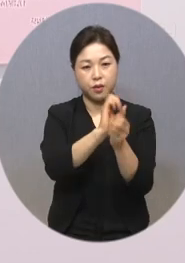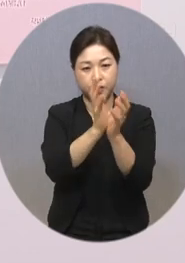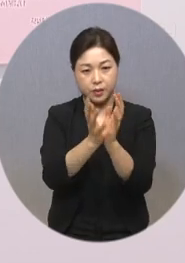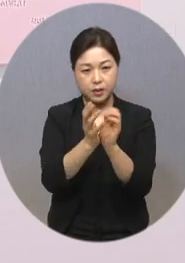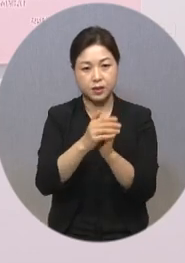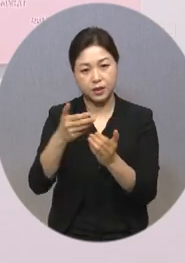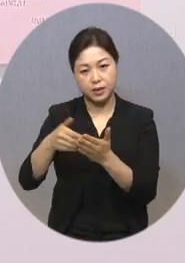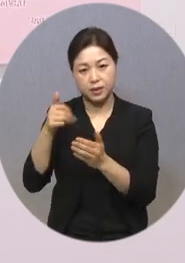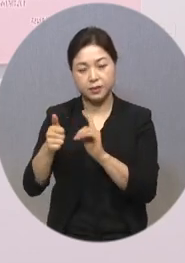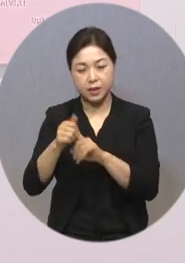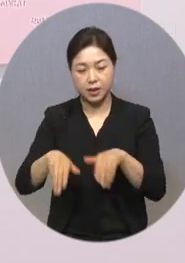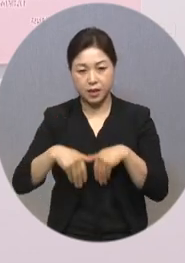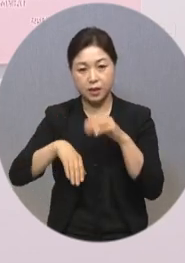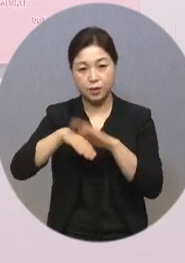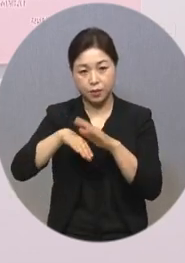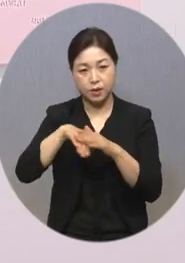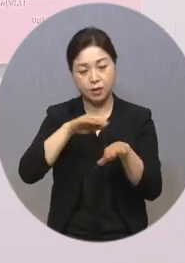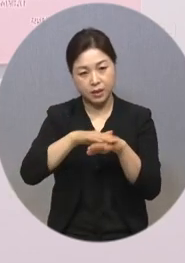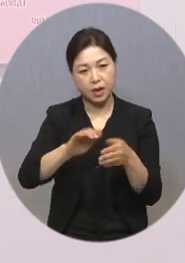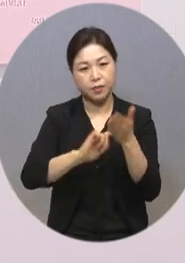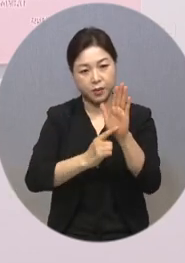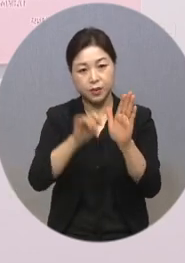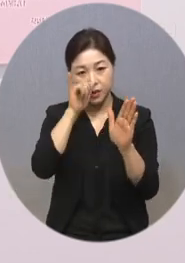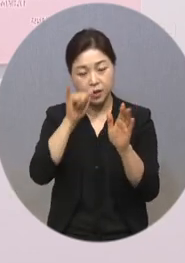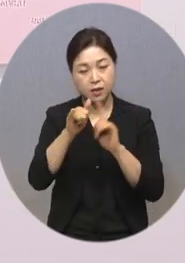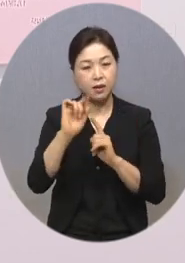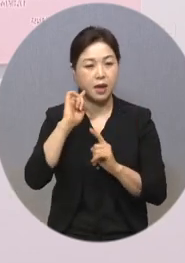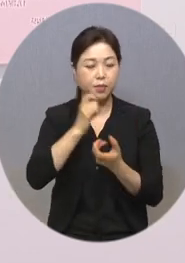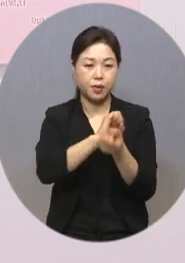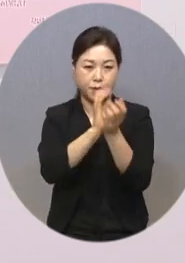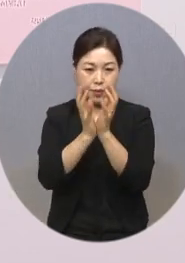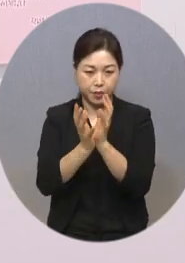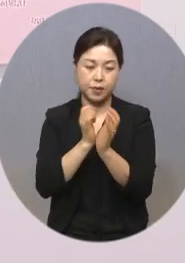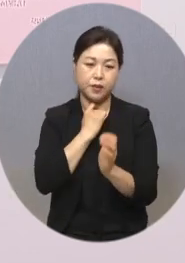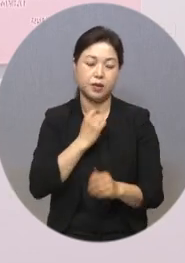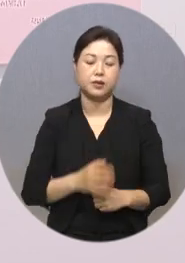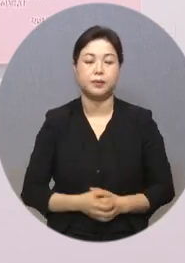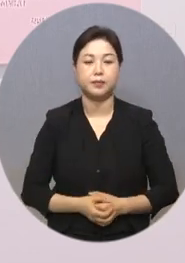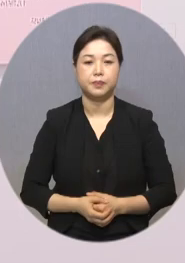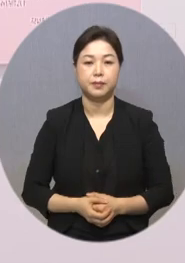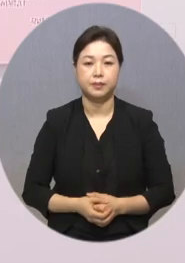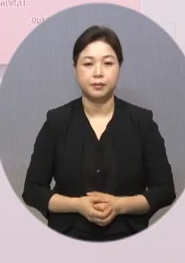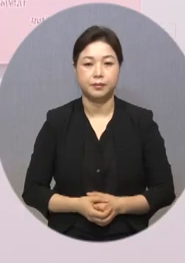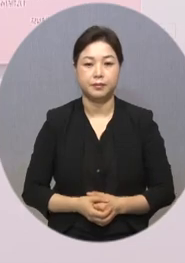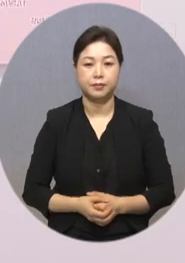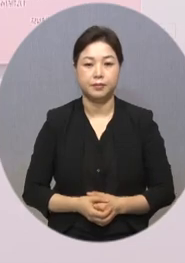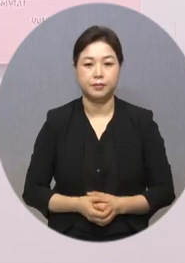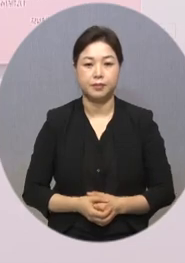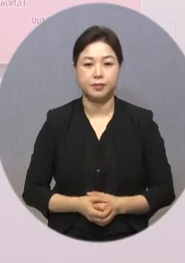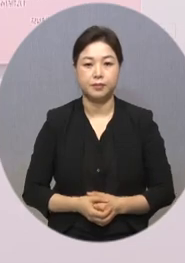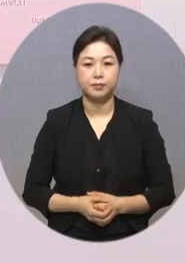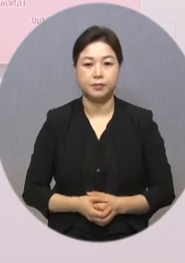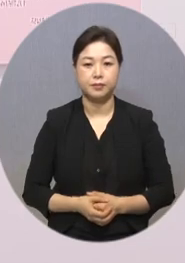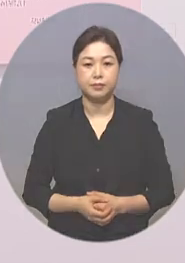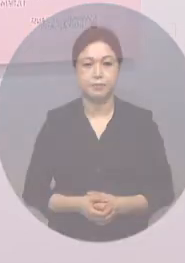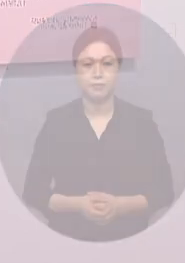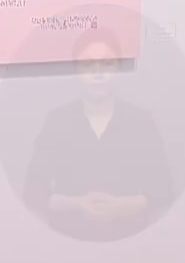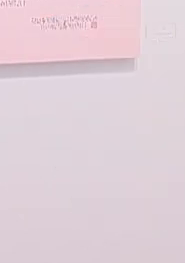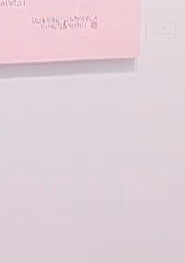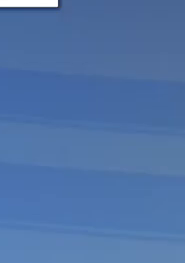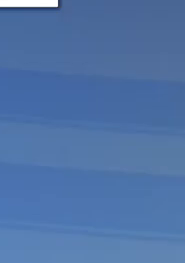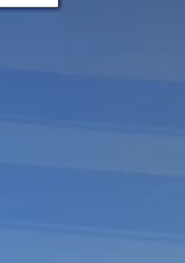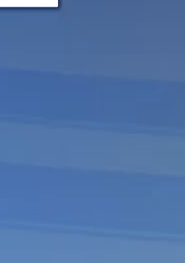손길 돼서 빛을 바래 아름답게 꽃 피우길 기대해 봅니다 복지 탭 메뉴 2 소유입니다